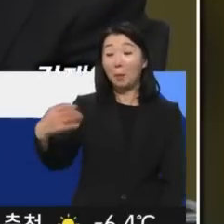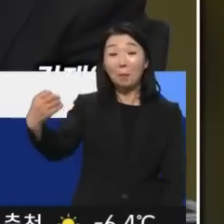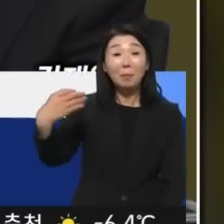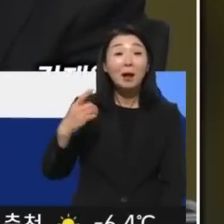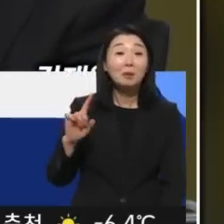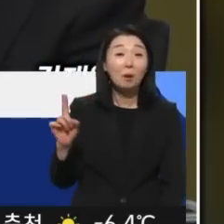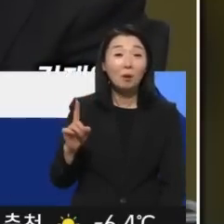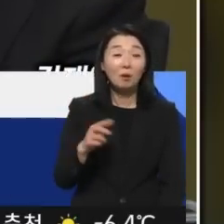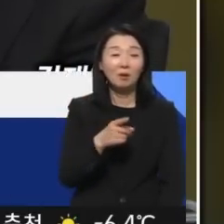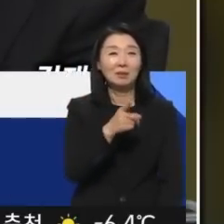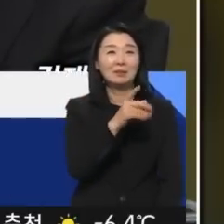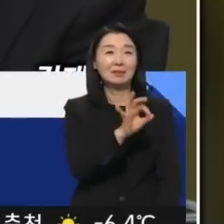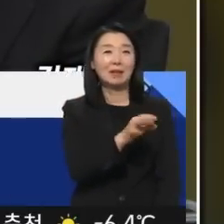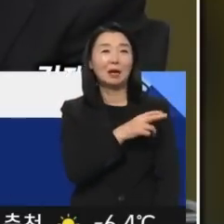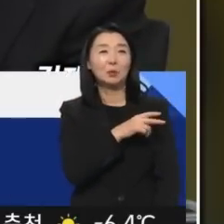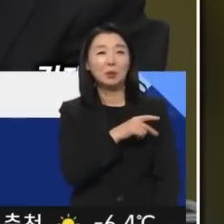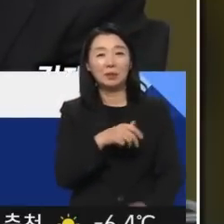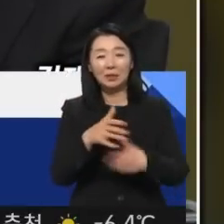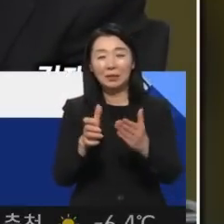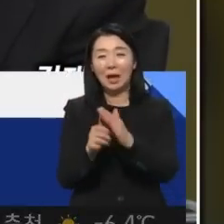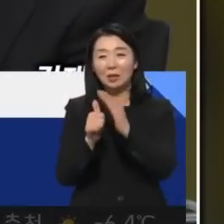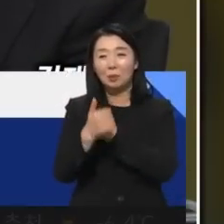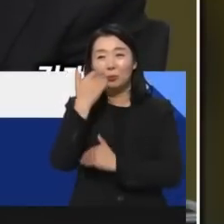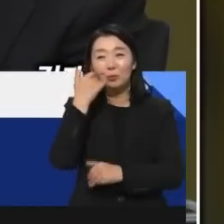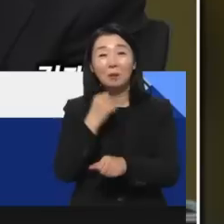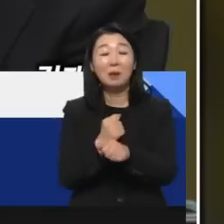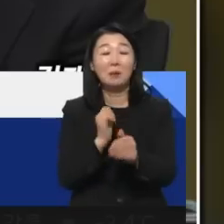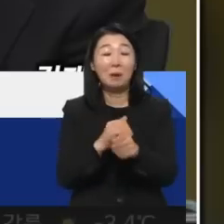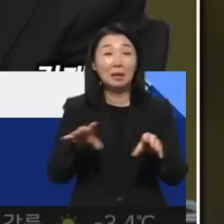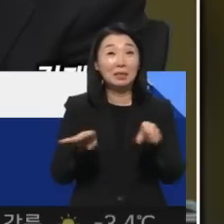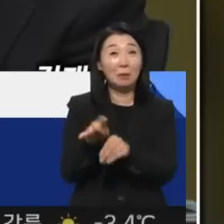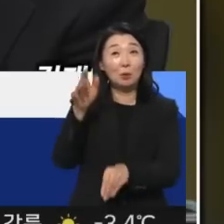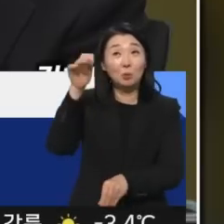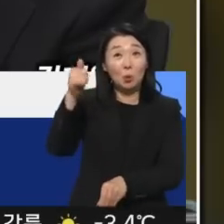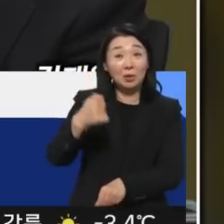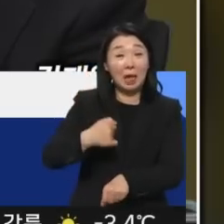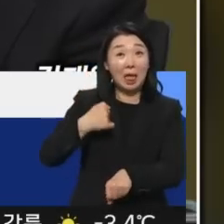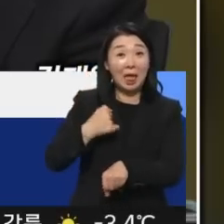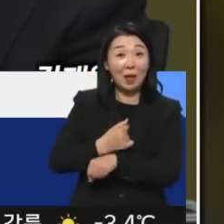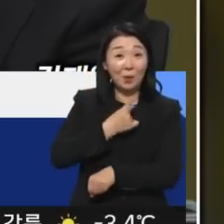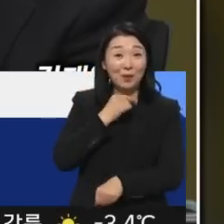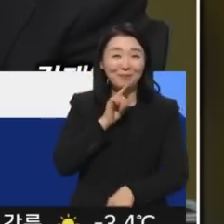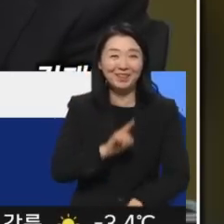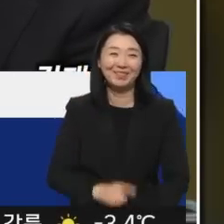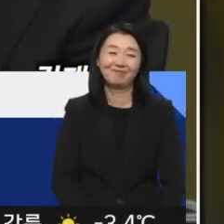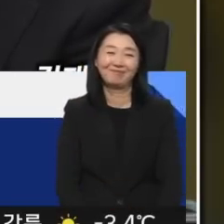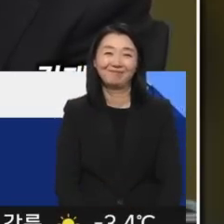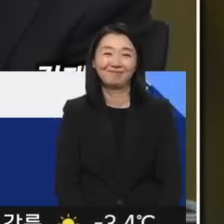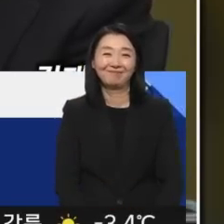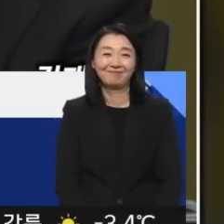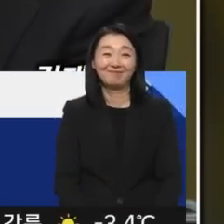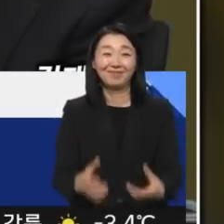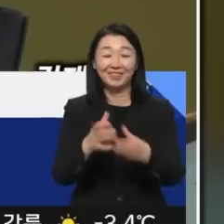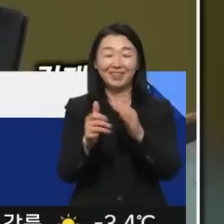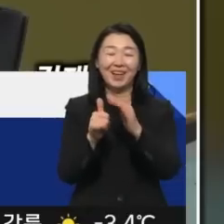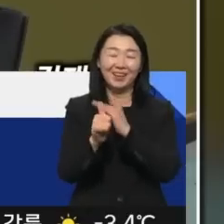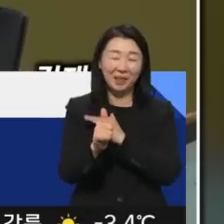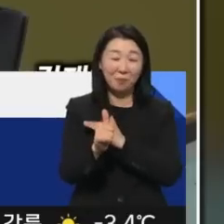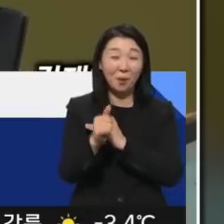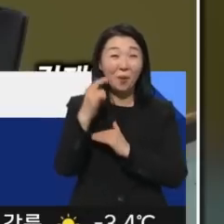의원이 이제 당대표를 누군가를 만들고 본인이 사무총장을 노리는 것 같다라는 얘기도 있습니다. 그 당대표는 바지